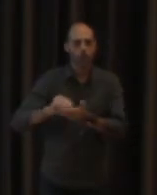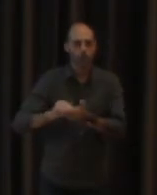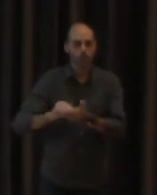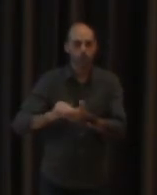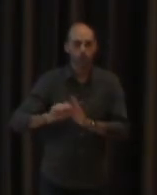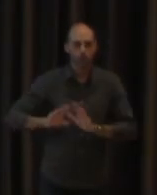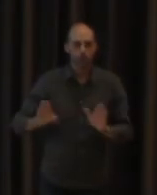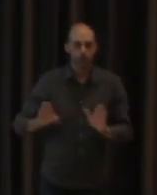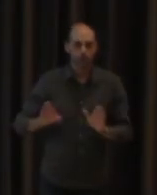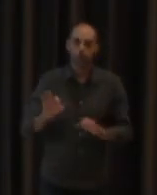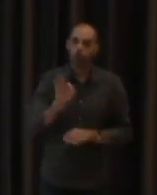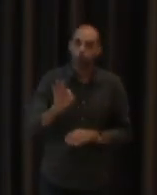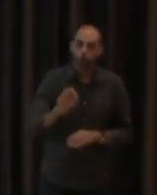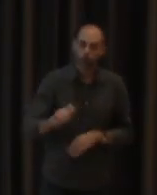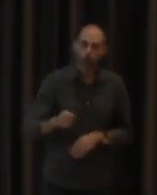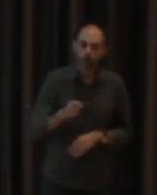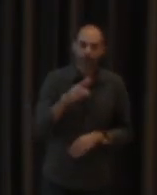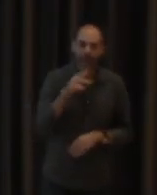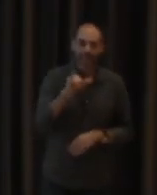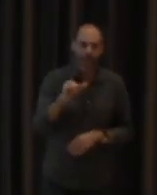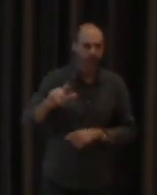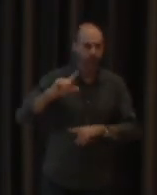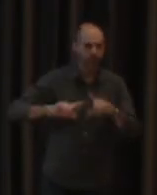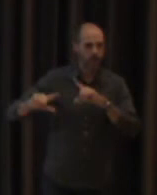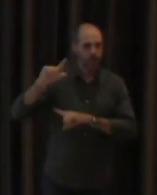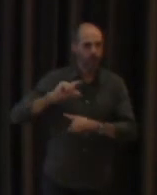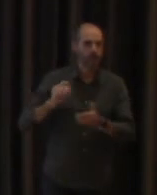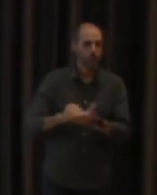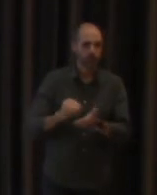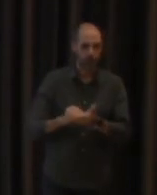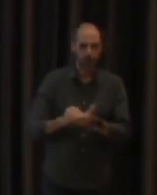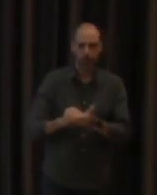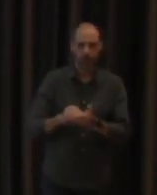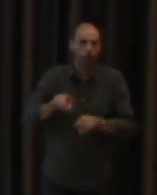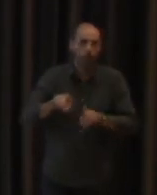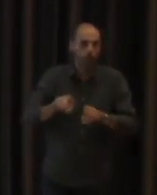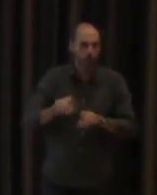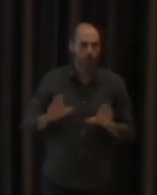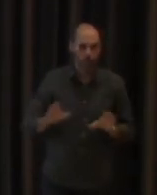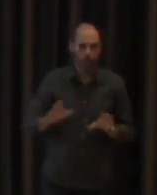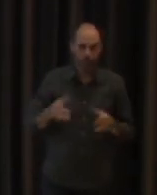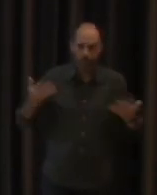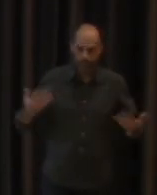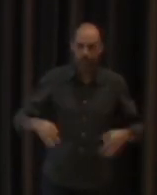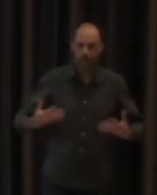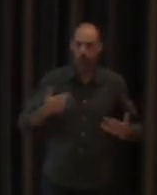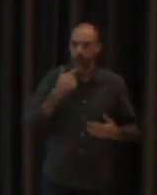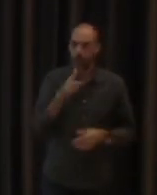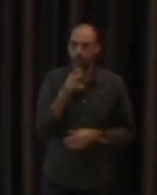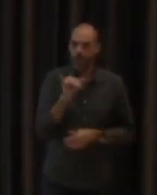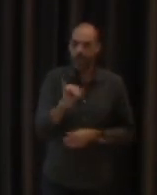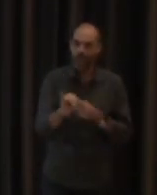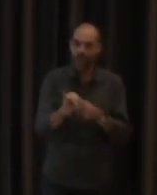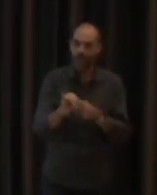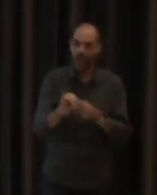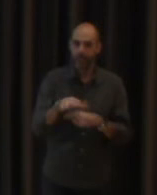pronom, o en Pere hi viatja sovint. L'he posat 30 parèntesi perquè es vegi que aquí és optatiu. És clar que si hi ha el pronom i, la interpretació